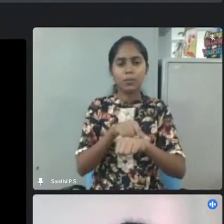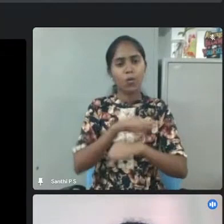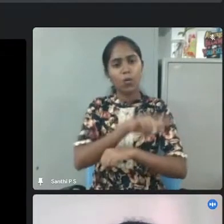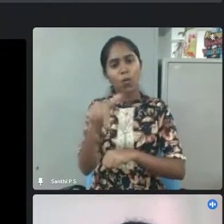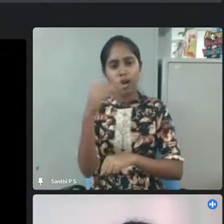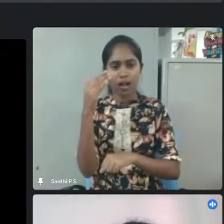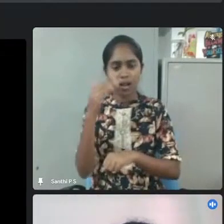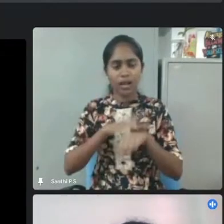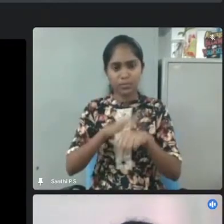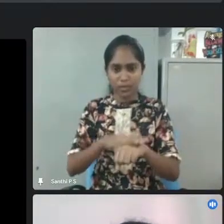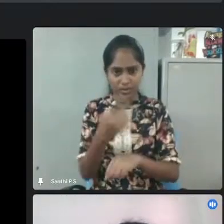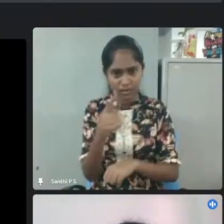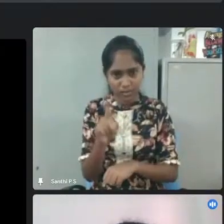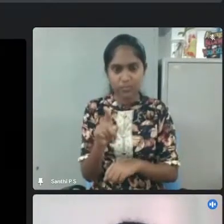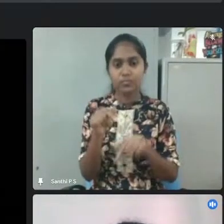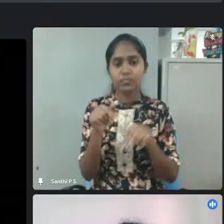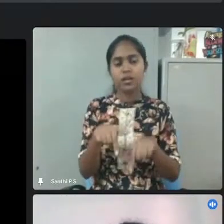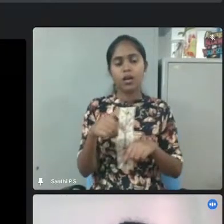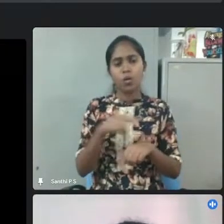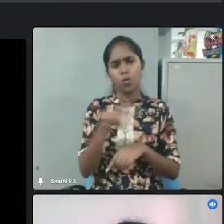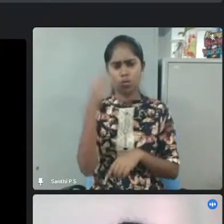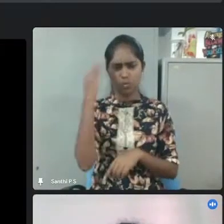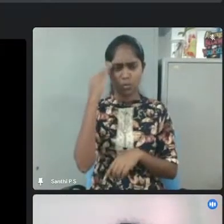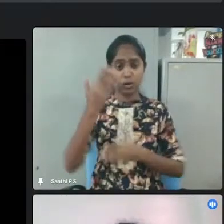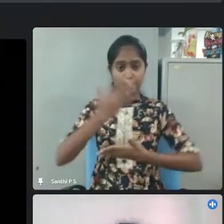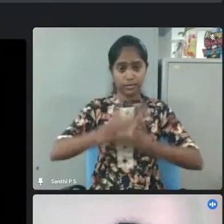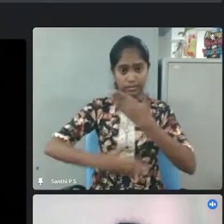എനിക്ക് തോന്നുന്നത് നമുക്ക് എല്ലാവർക്കും ഭിന്നശേഷിയെ പറ്റിയുള്ള